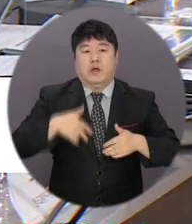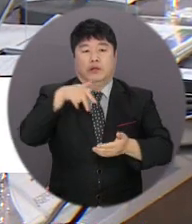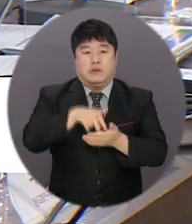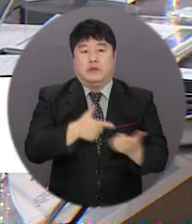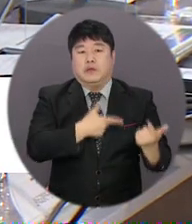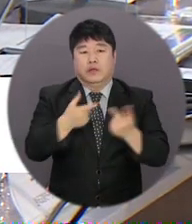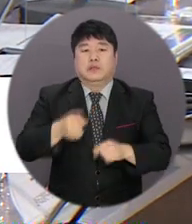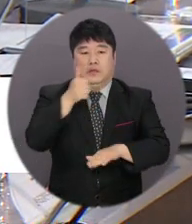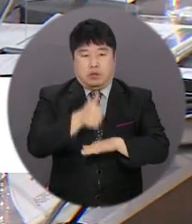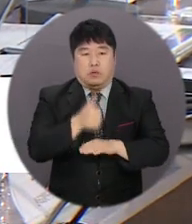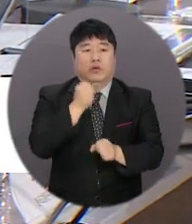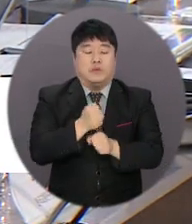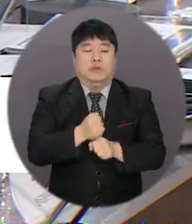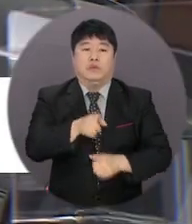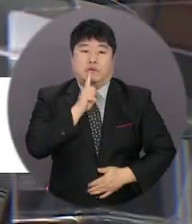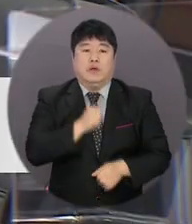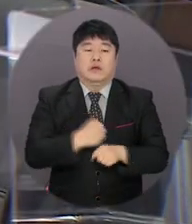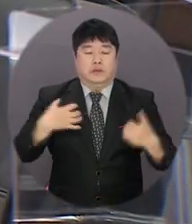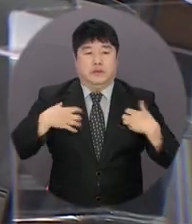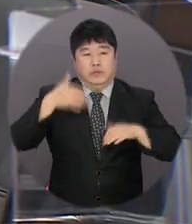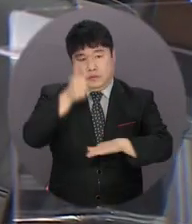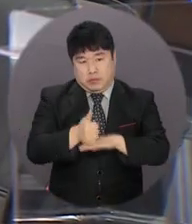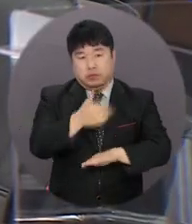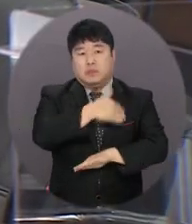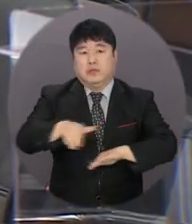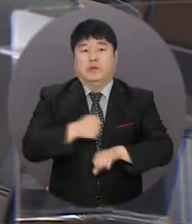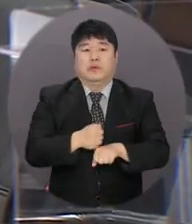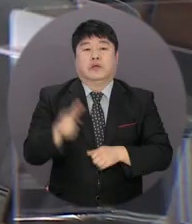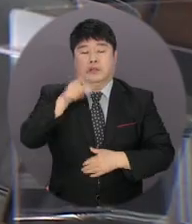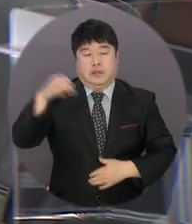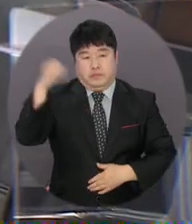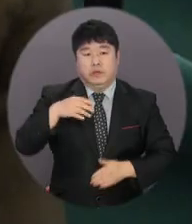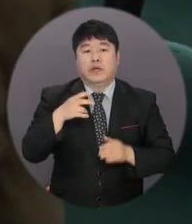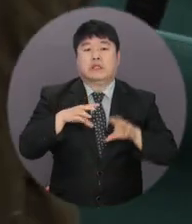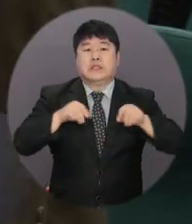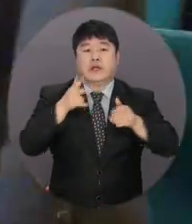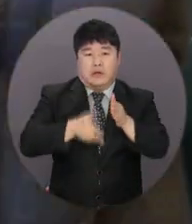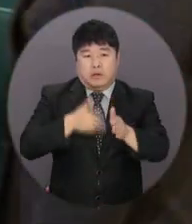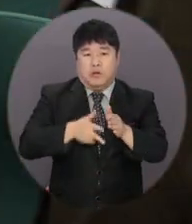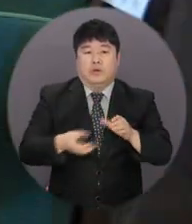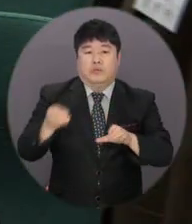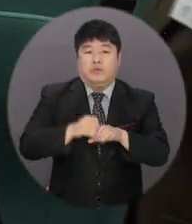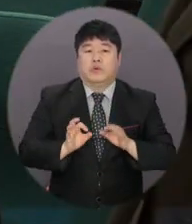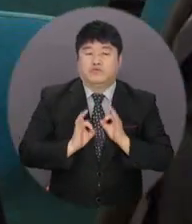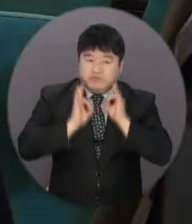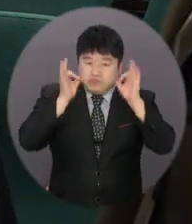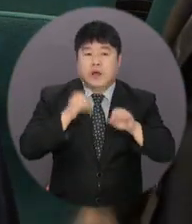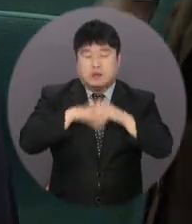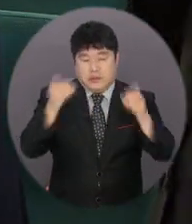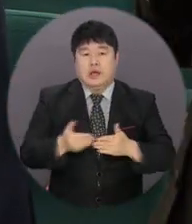이런 결과를 낳았다고 지적하며 정부의 최종 계획에 달빛 내륙 철도가 포함되도록 최선의 노력을